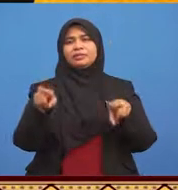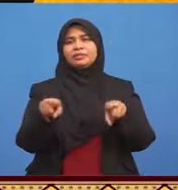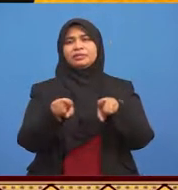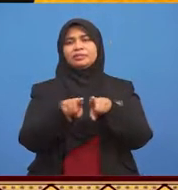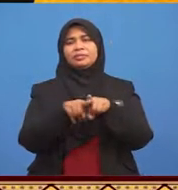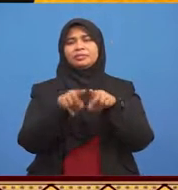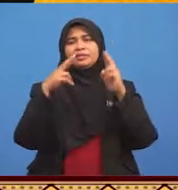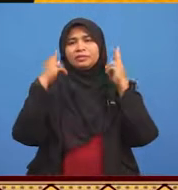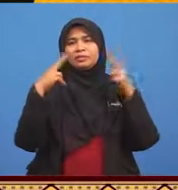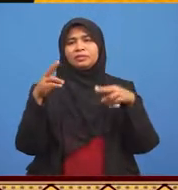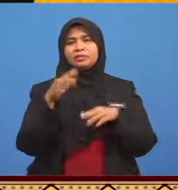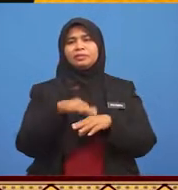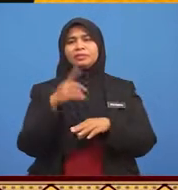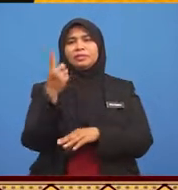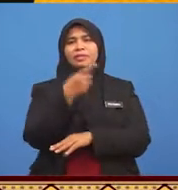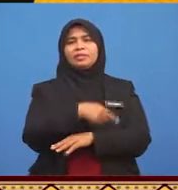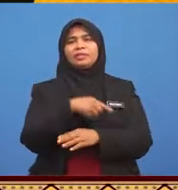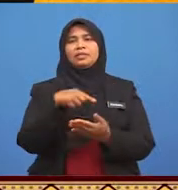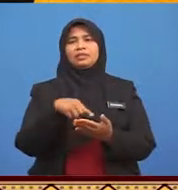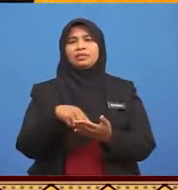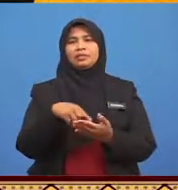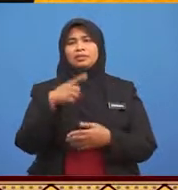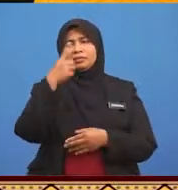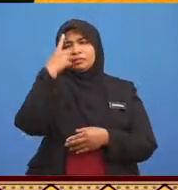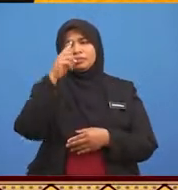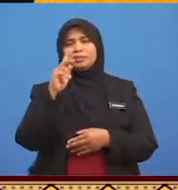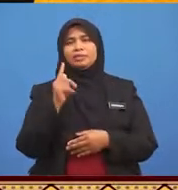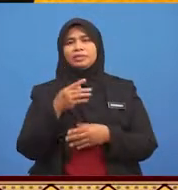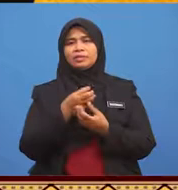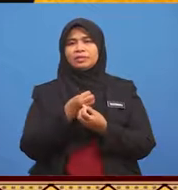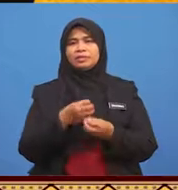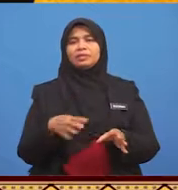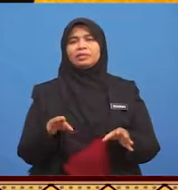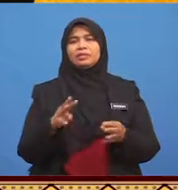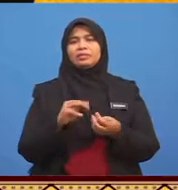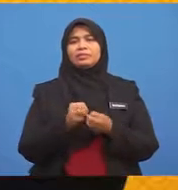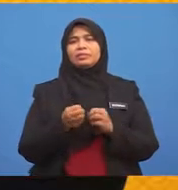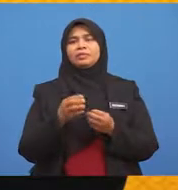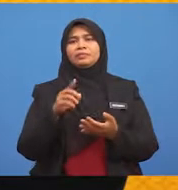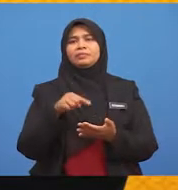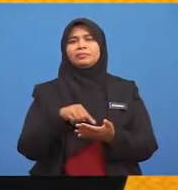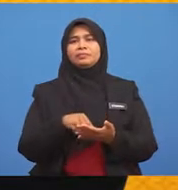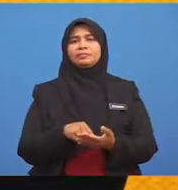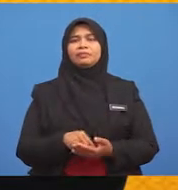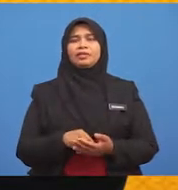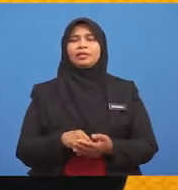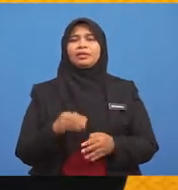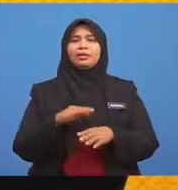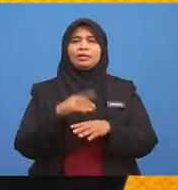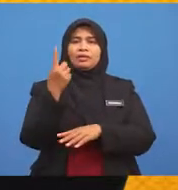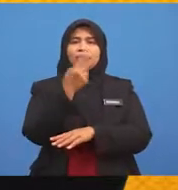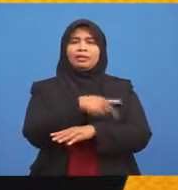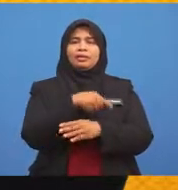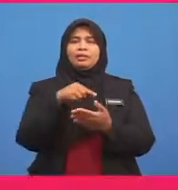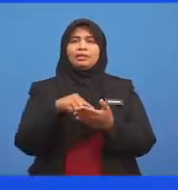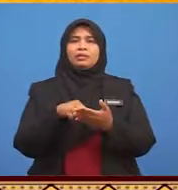pada hari ini untuk kita rungkaikan penyelesaian kepada situasi ini. Pada hari ini,